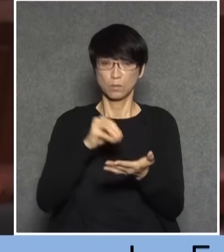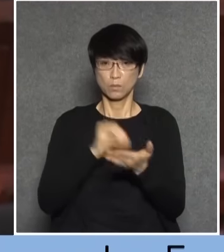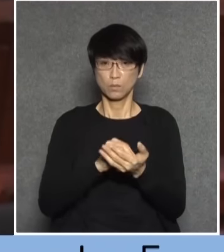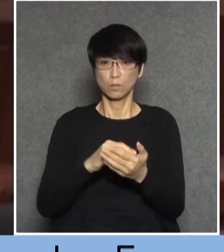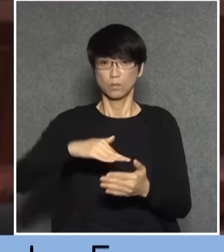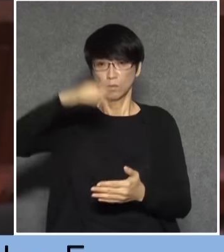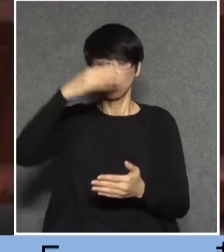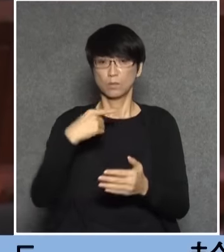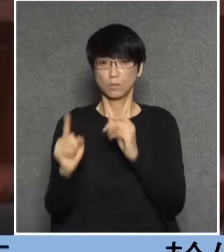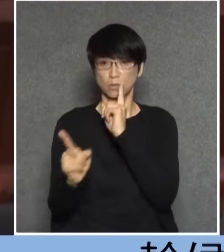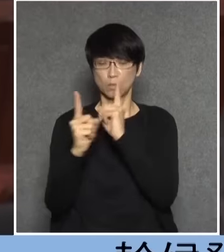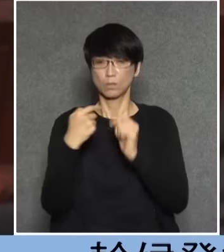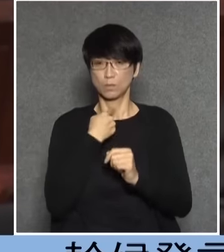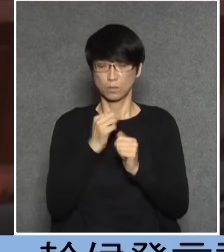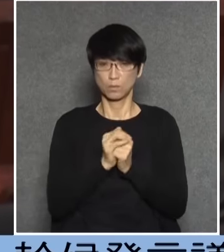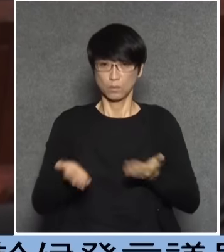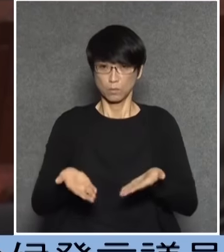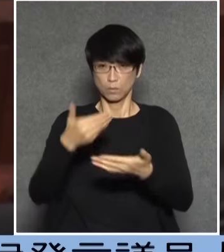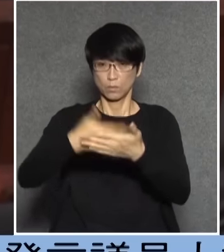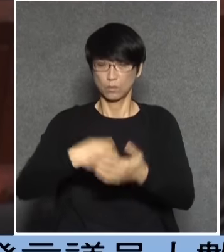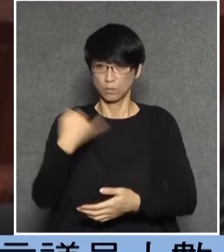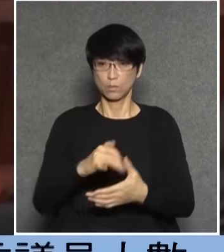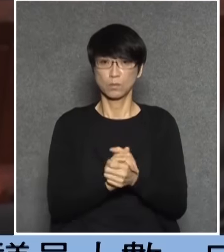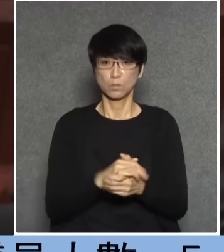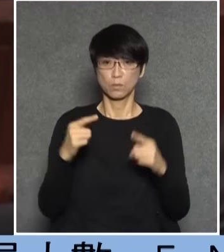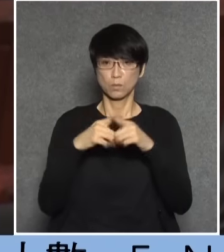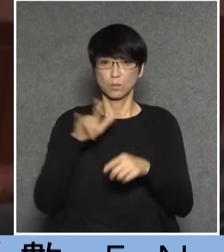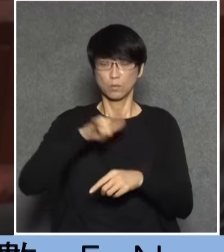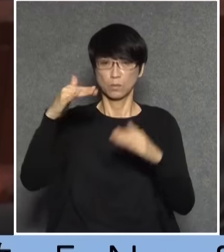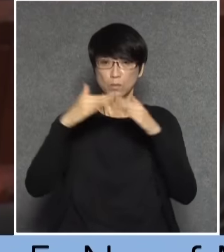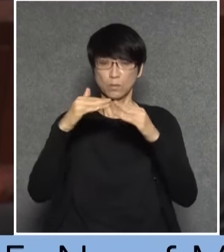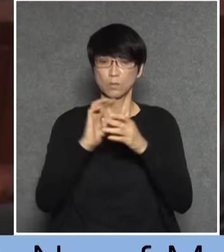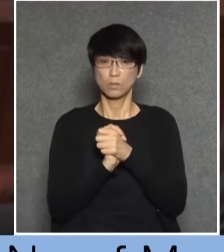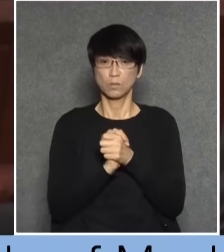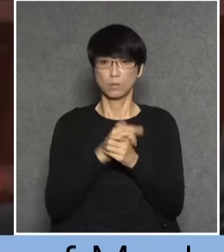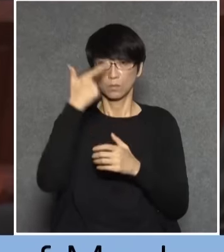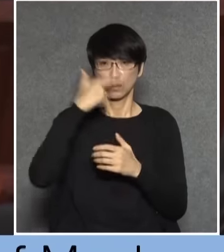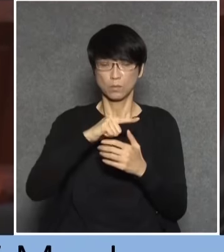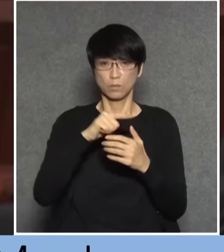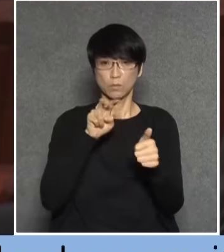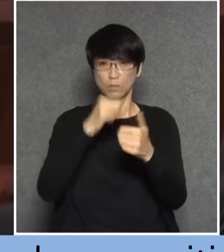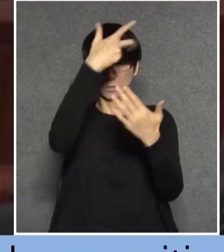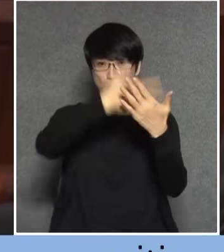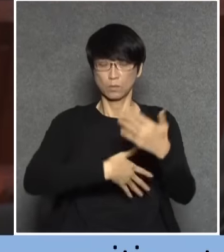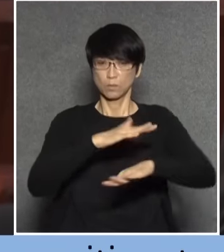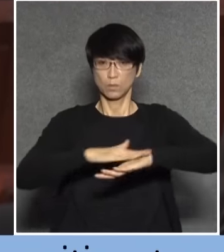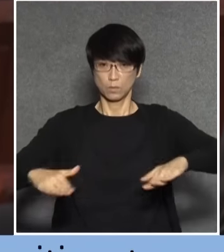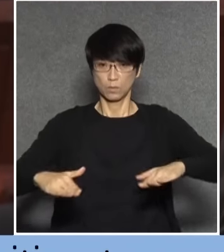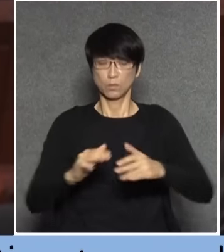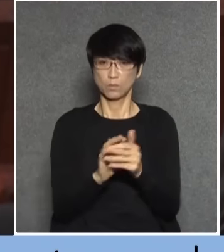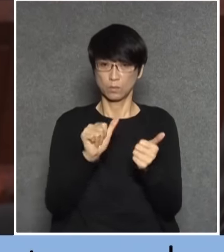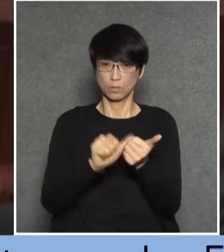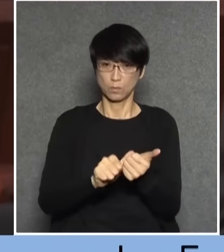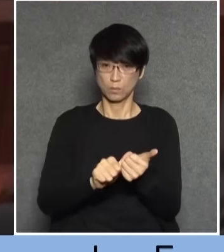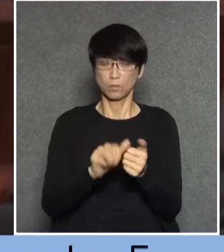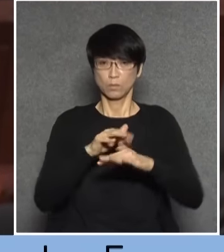求，絕無妥協的餘地。民航處必定是會確保新空管系統在安全、可靠及